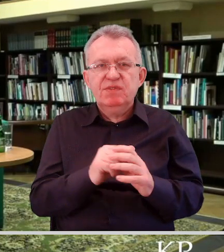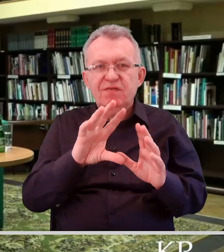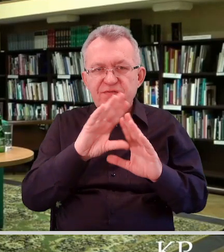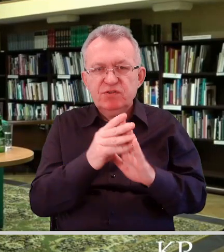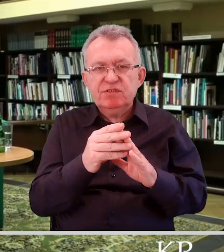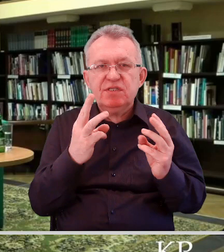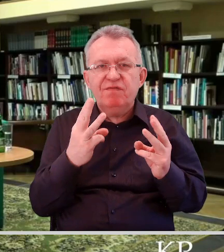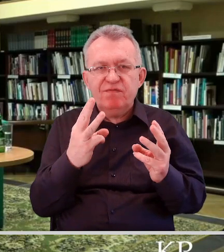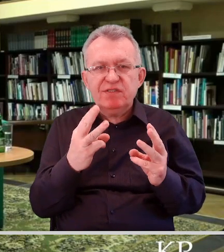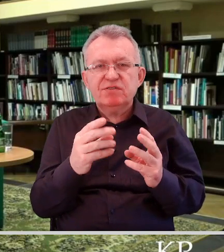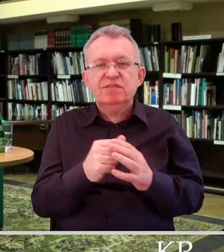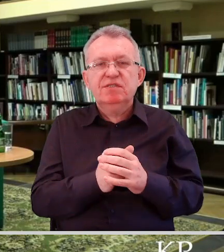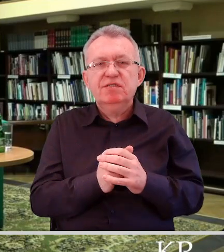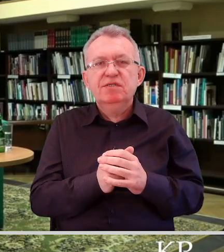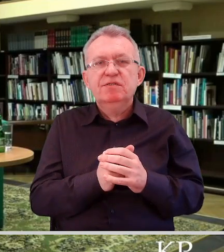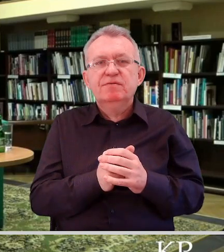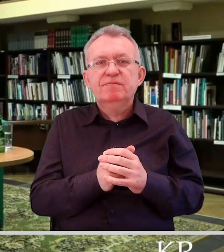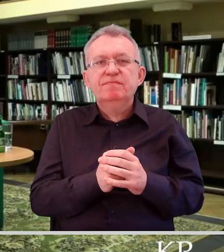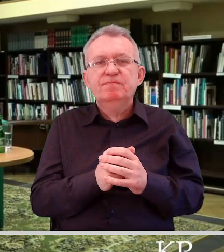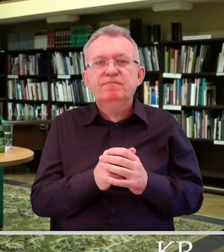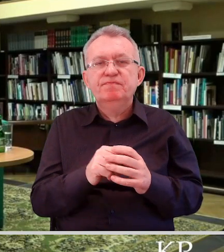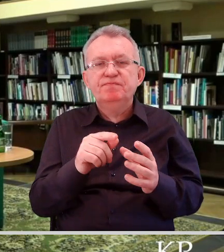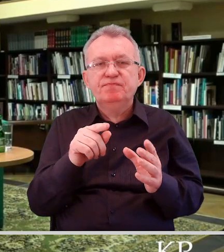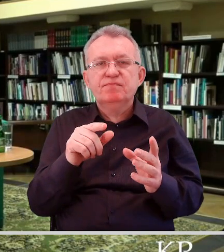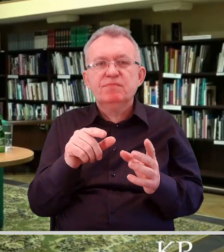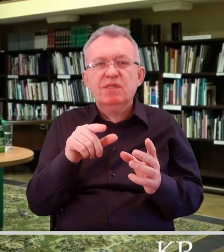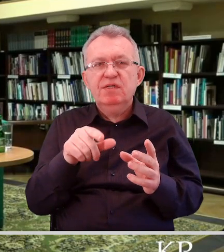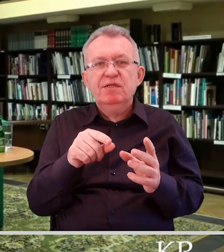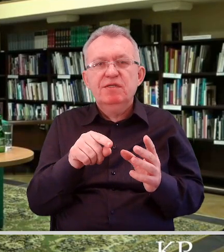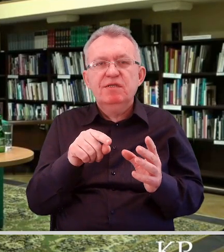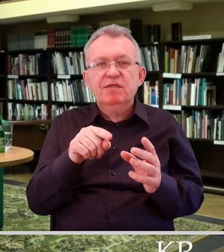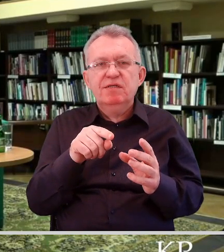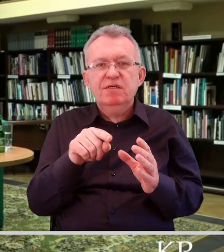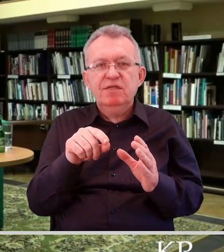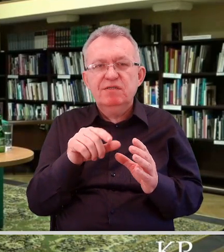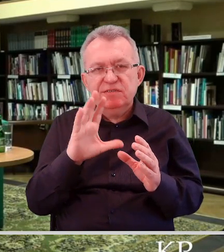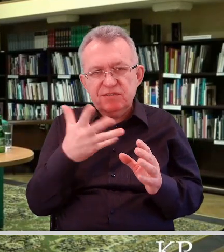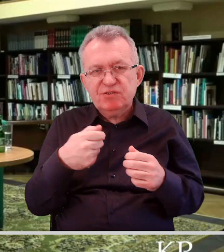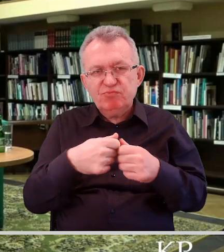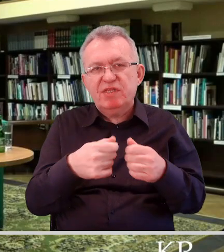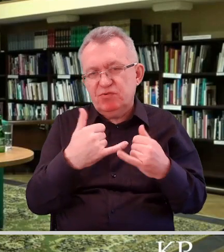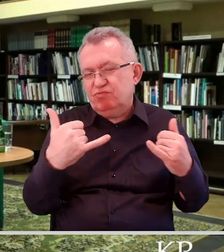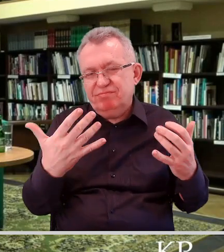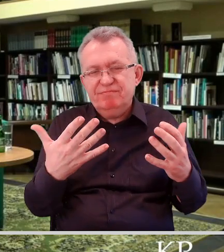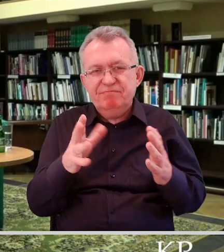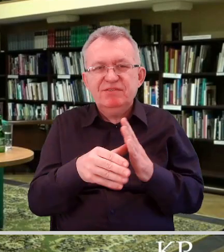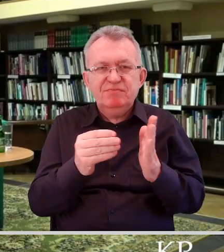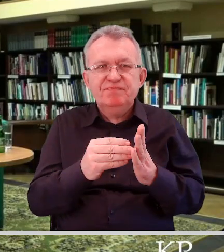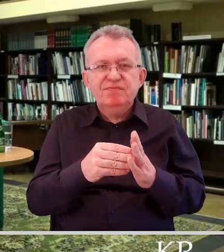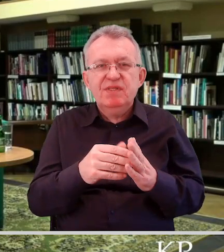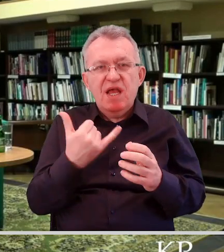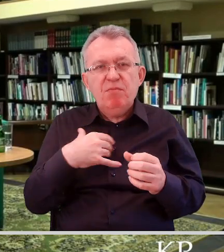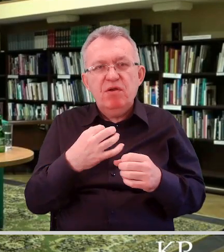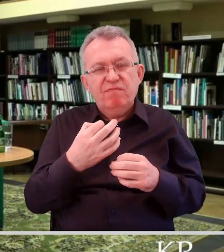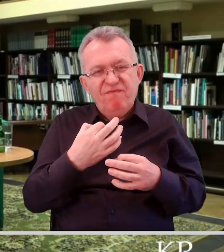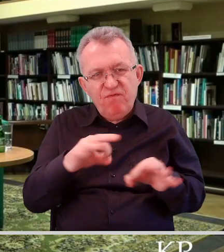wszystkie ważne punkty, no i oczywiście przy okazji sprzedać nam rozmaite usługi. Żeby się od tego uwolnić,